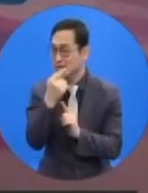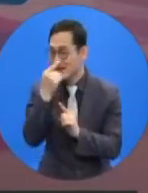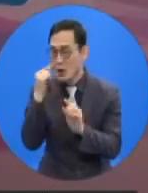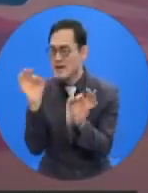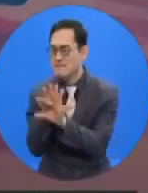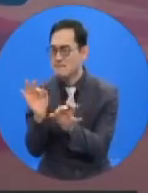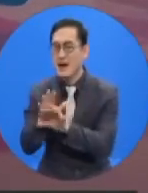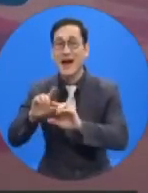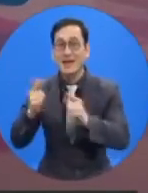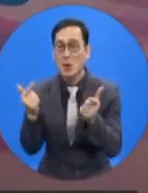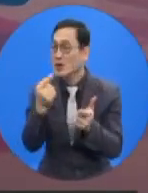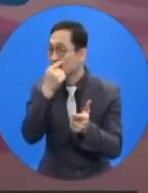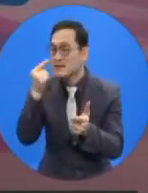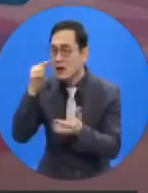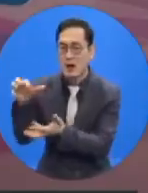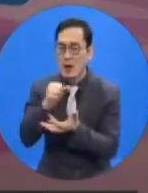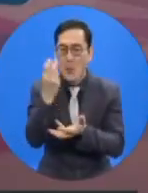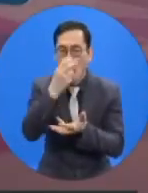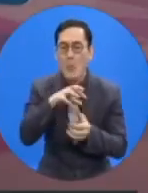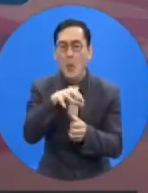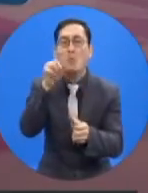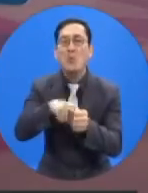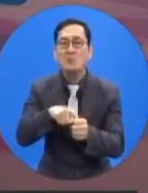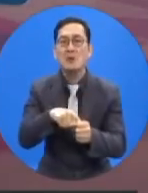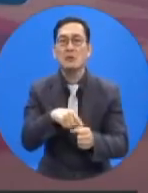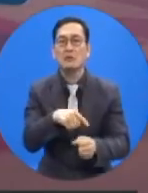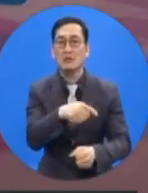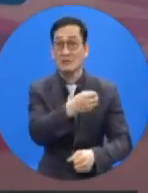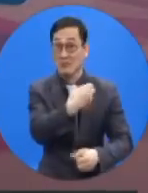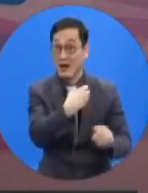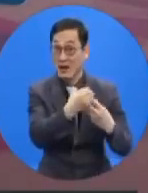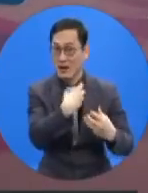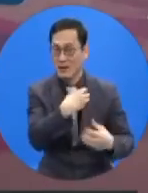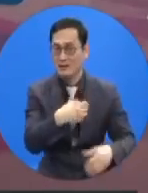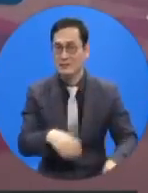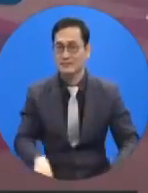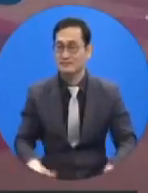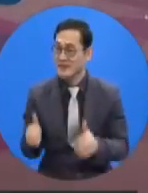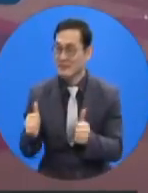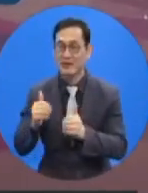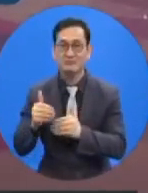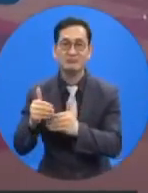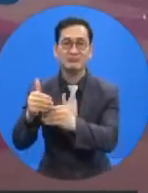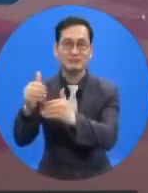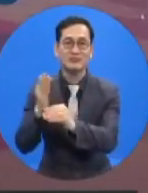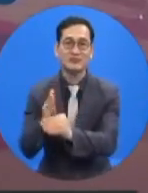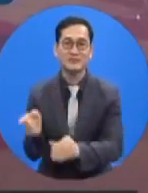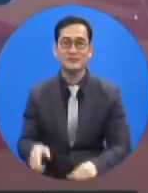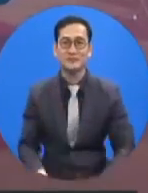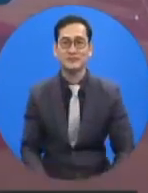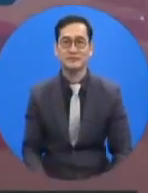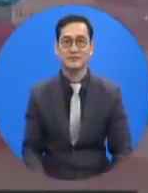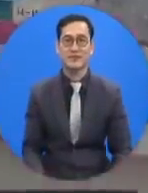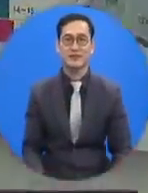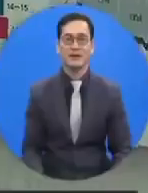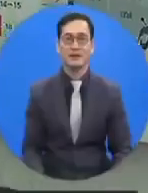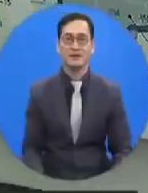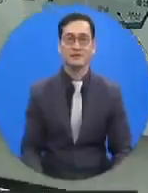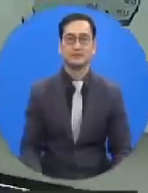아니라 증거보존행위다라고 주장을 한 바 있습니다. 잠시 후 이야기 나눠보죠. 오늘 조간신문 어떤 뉴스 보도하는지 함께 하시죠. 먼저 동아일보입니다.